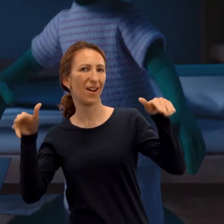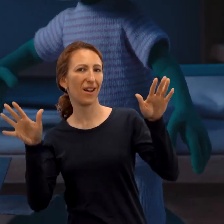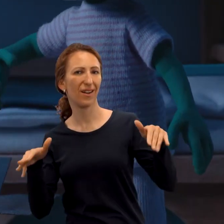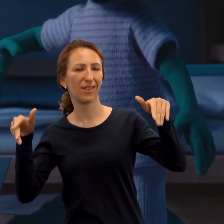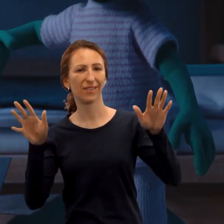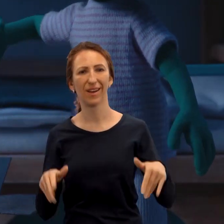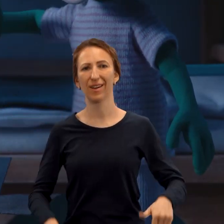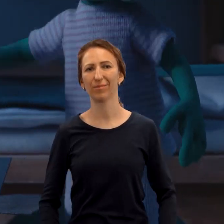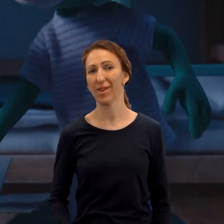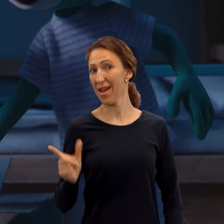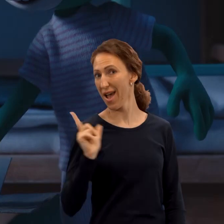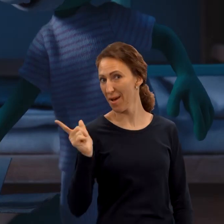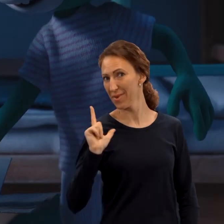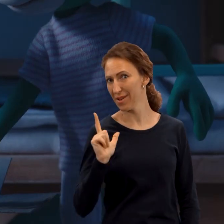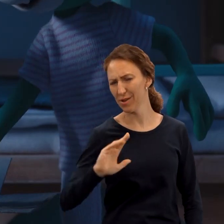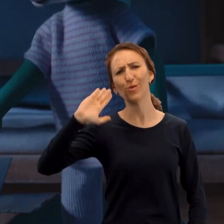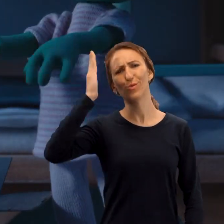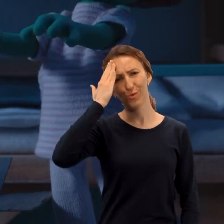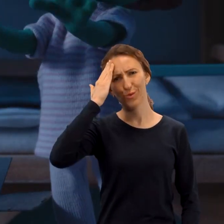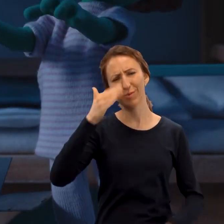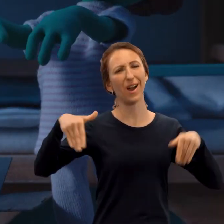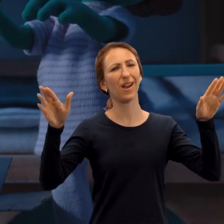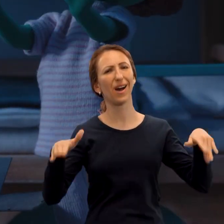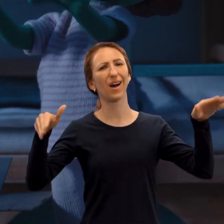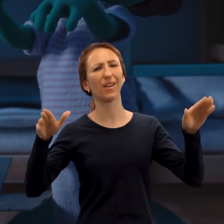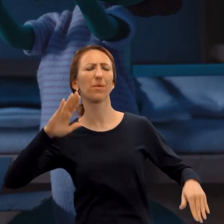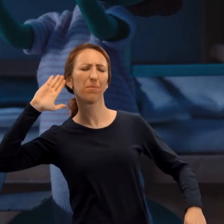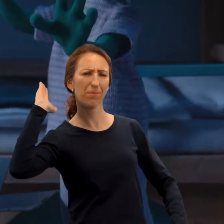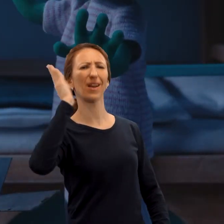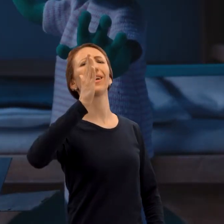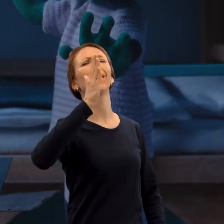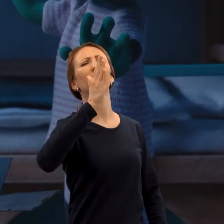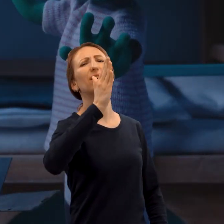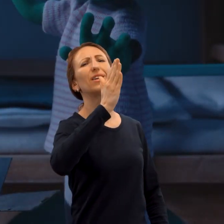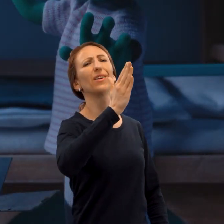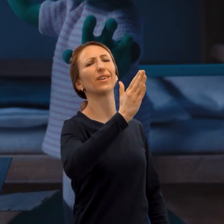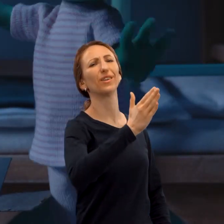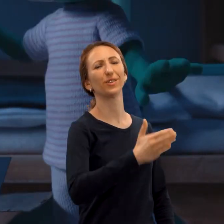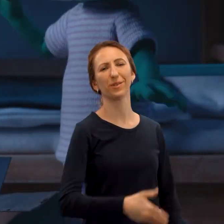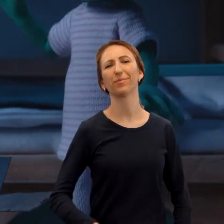A my będziemy umieć A